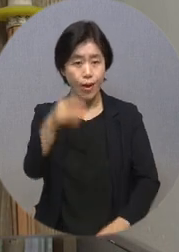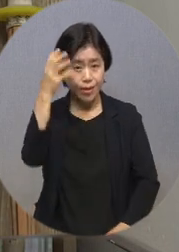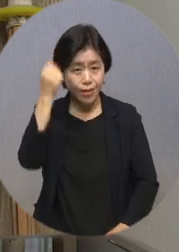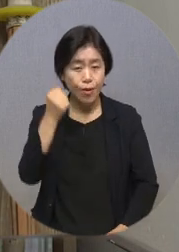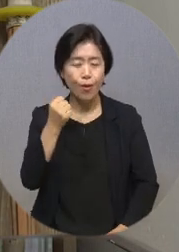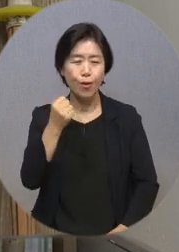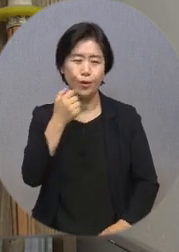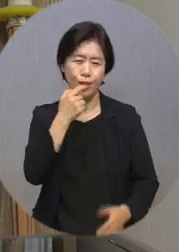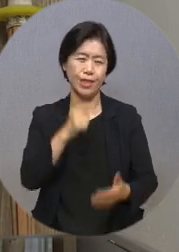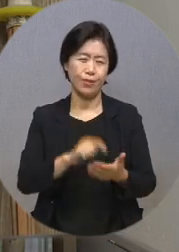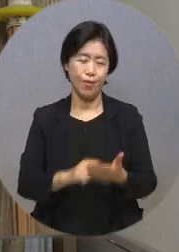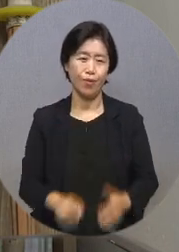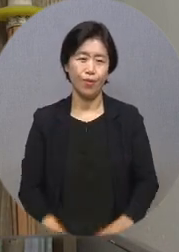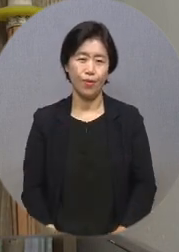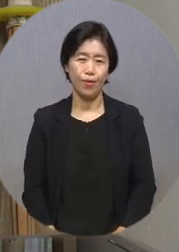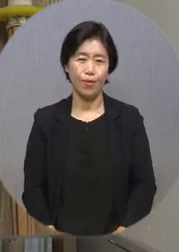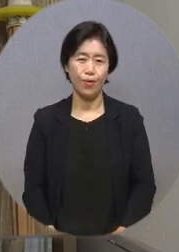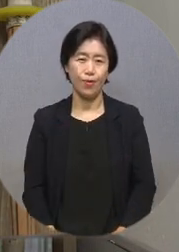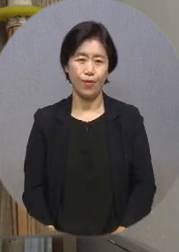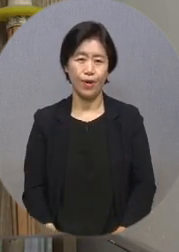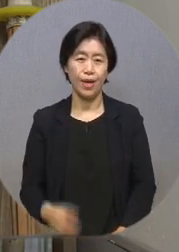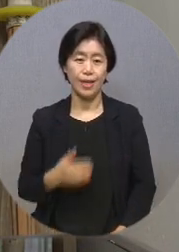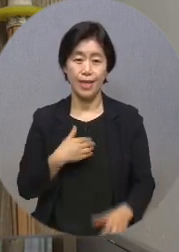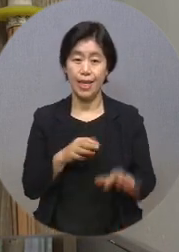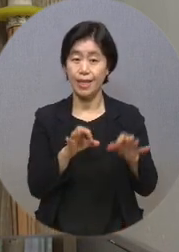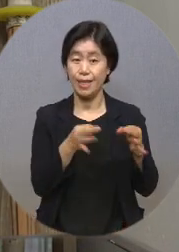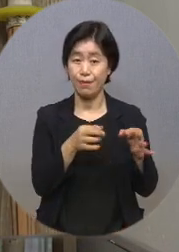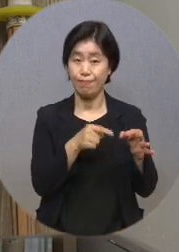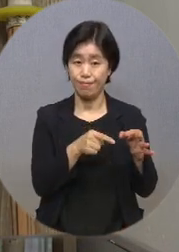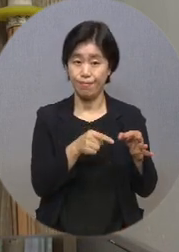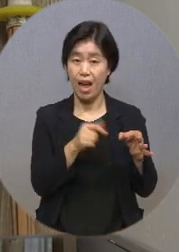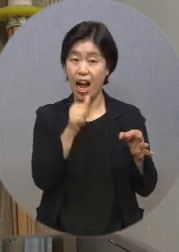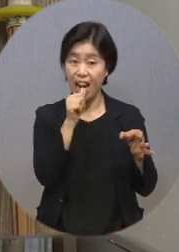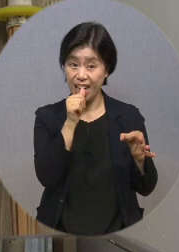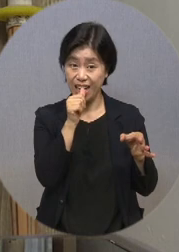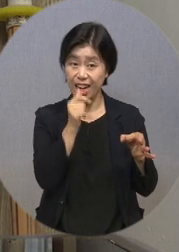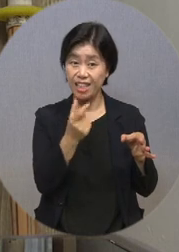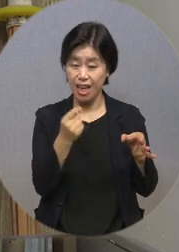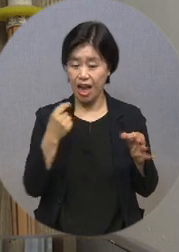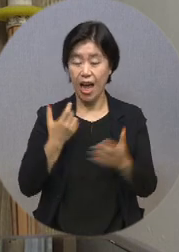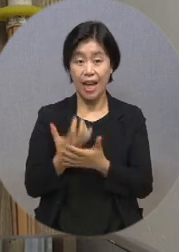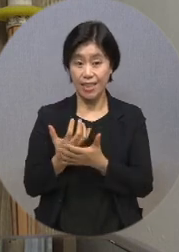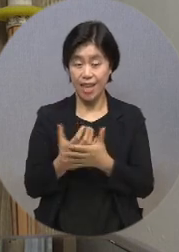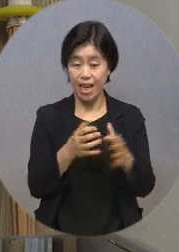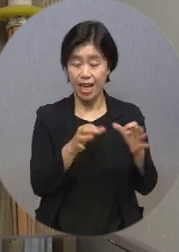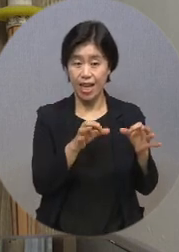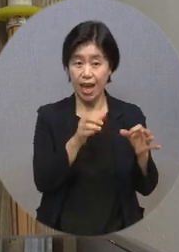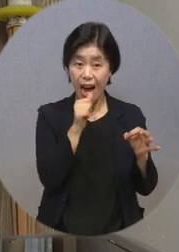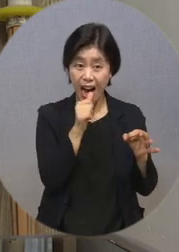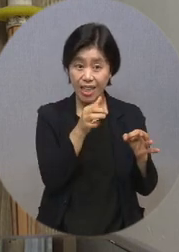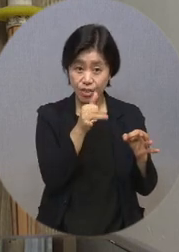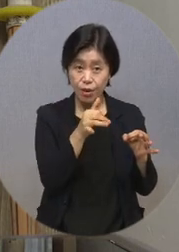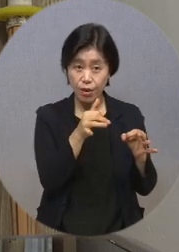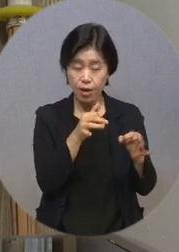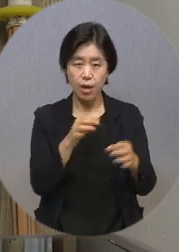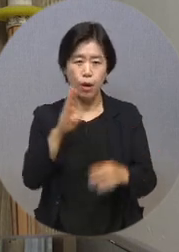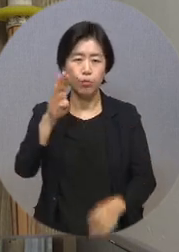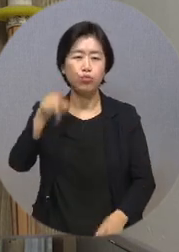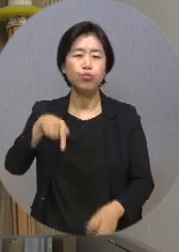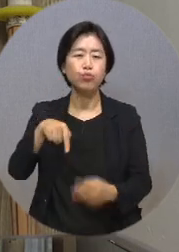아시는 것처럼 제 이름의 첫 자인 김자는 쇠금자입니다. 네네. 가운데의 부자는 가마솥부라고 합니다.